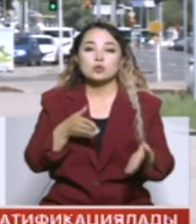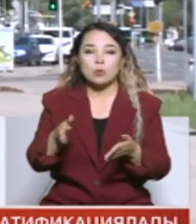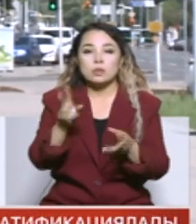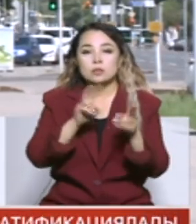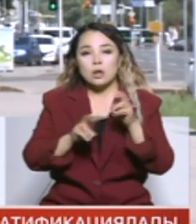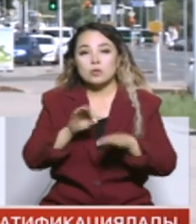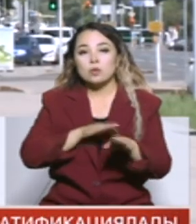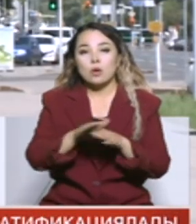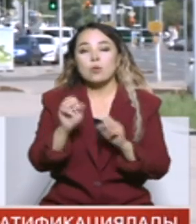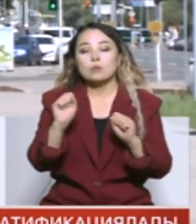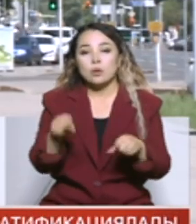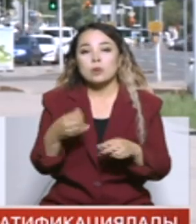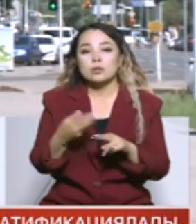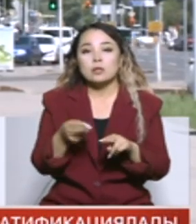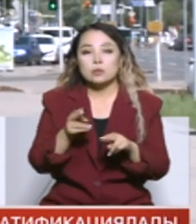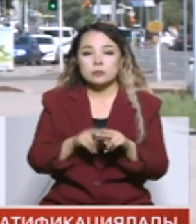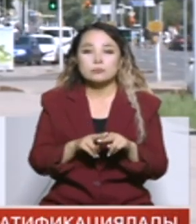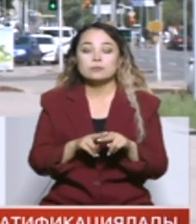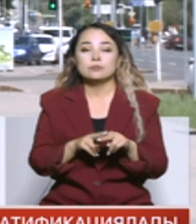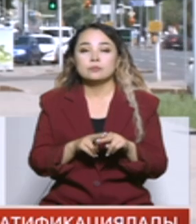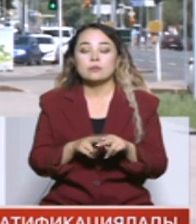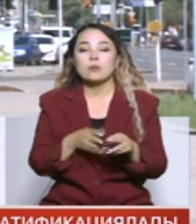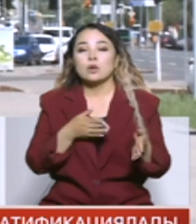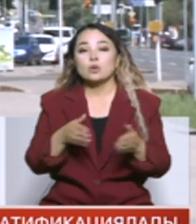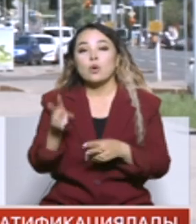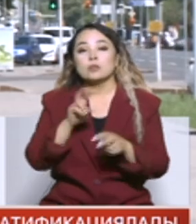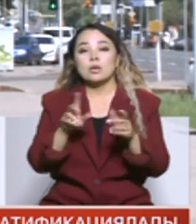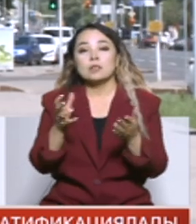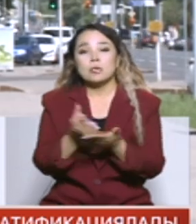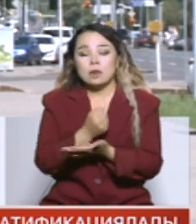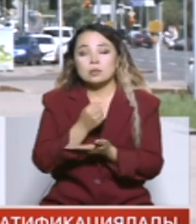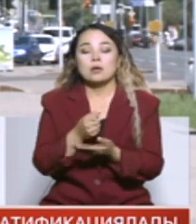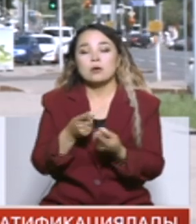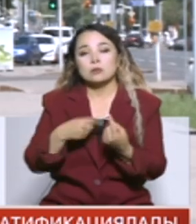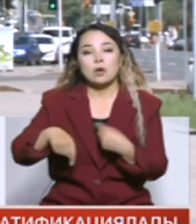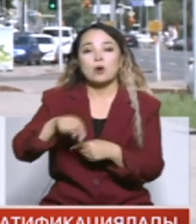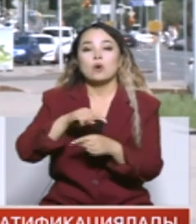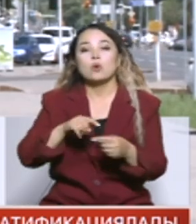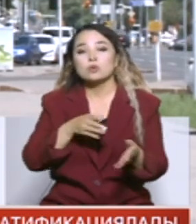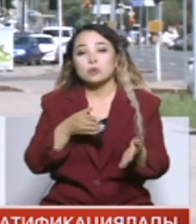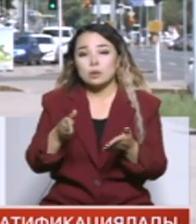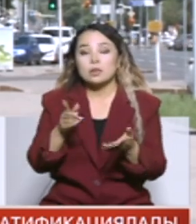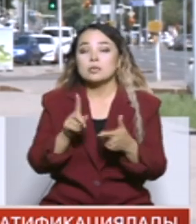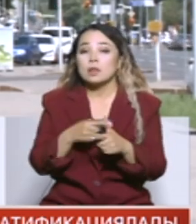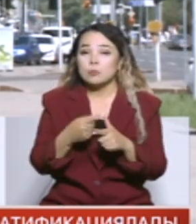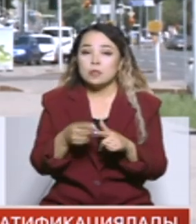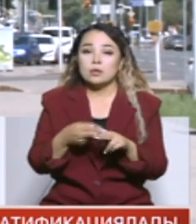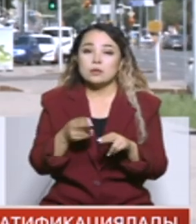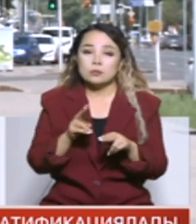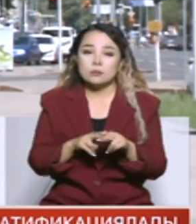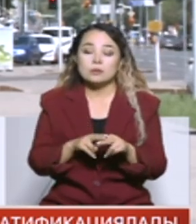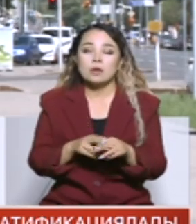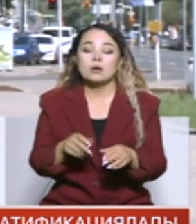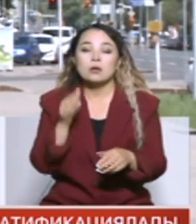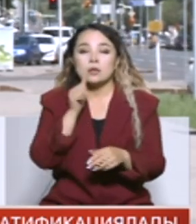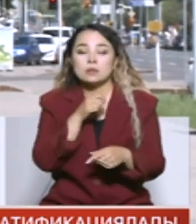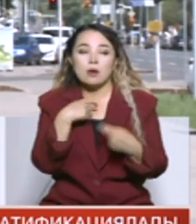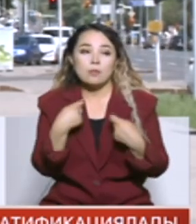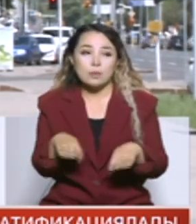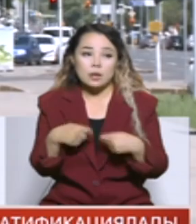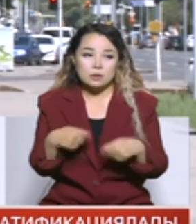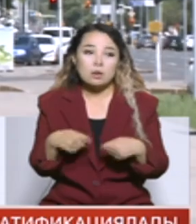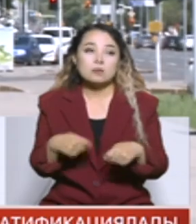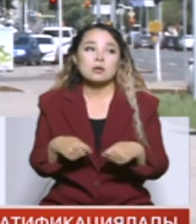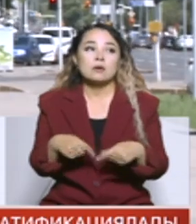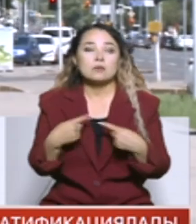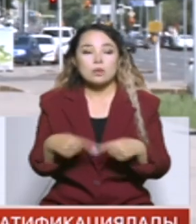мүмкін. Олар сол жолдарын іздегенде, олар айналып өту жолдары, немесе контрабанда арқылы, немесе